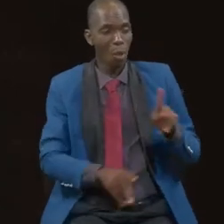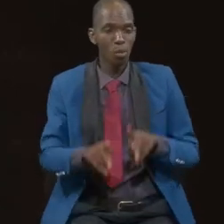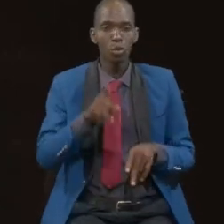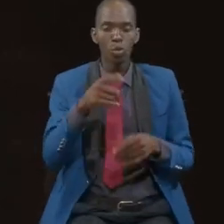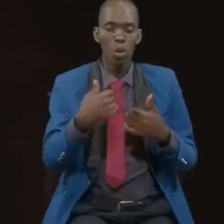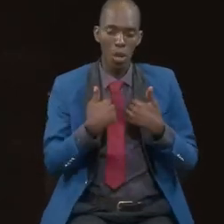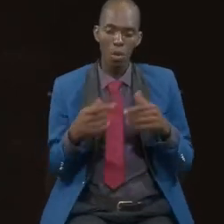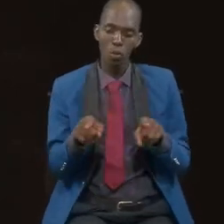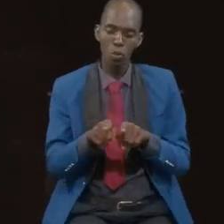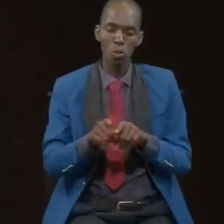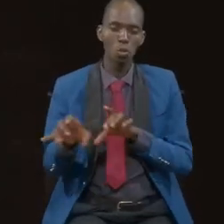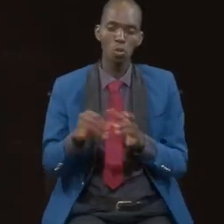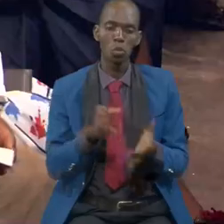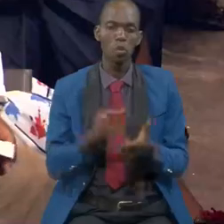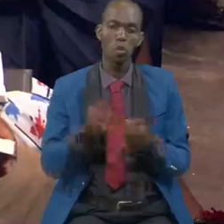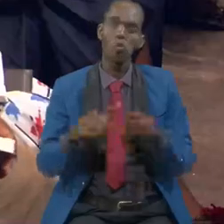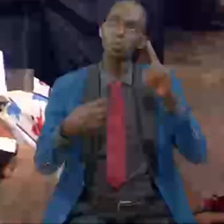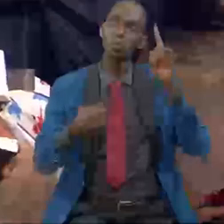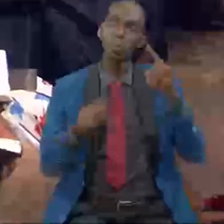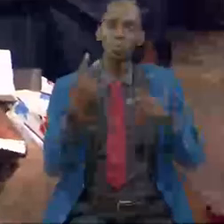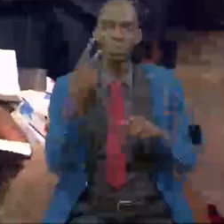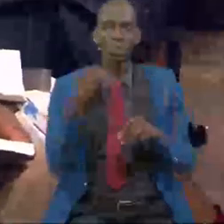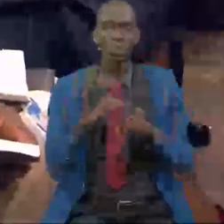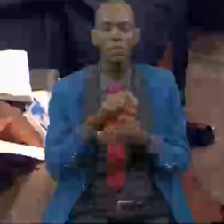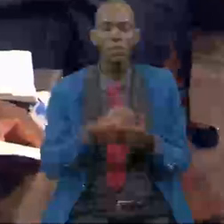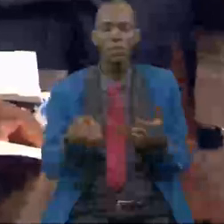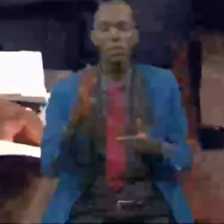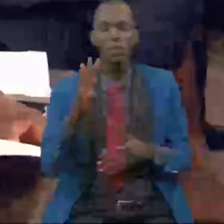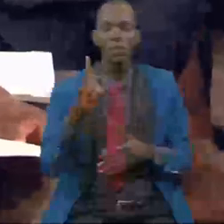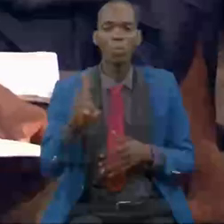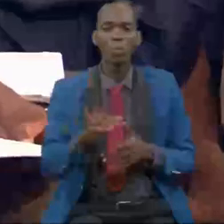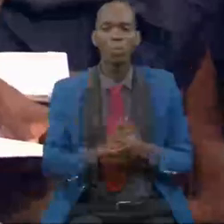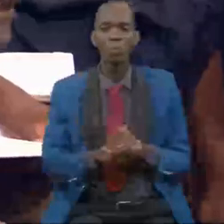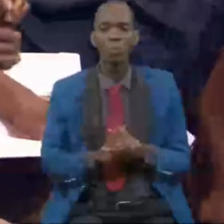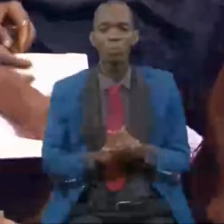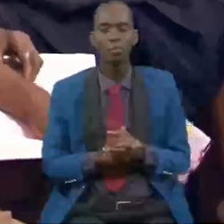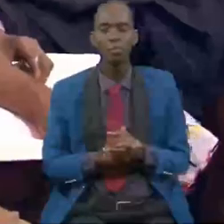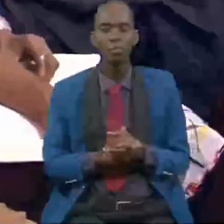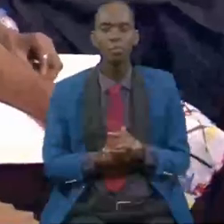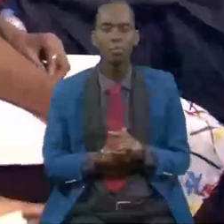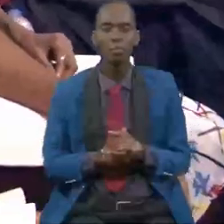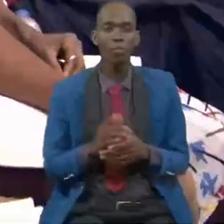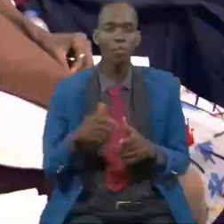à ces plus petits de mes frères, c'est à moi que vous les avez faites. Et au verset 41.